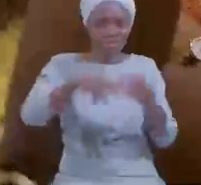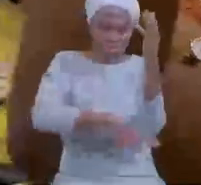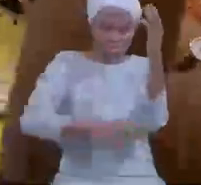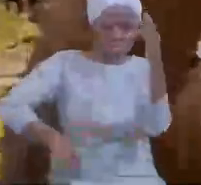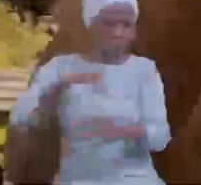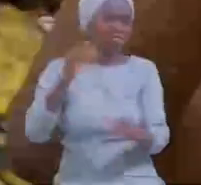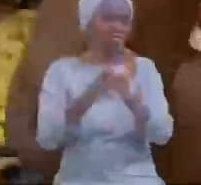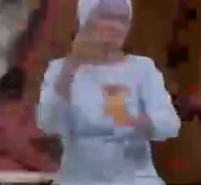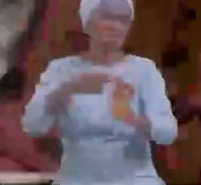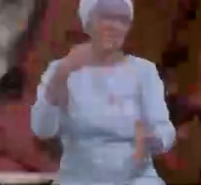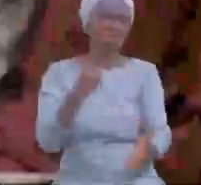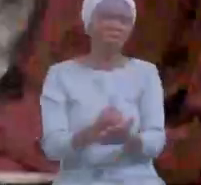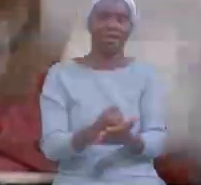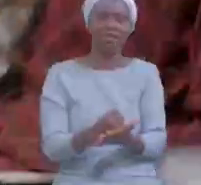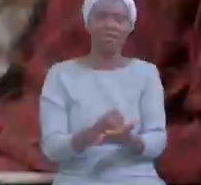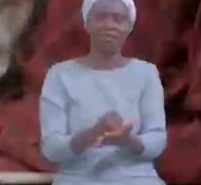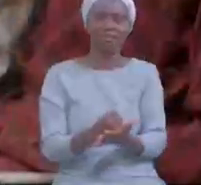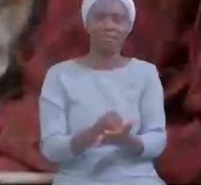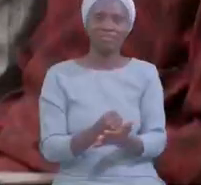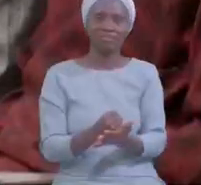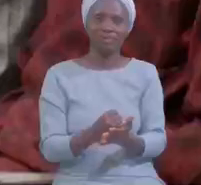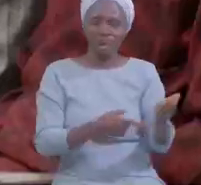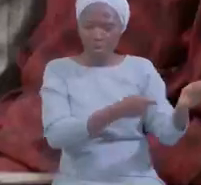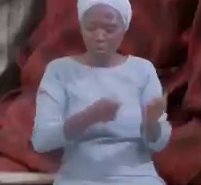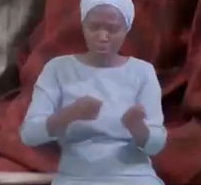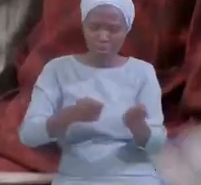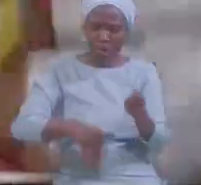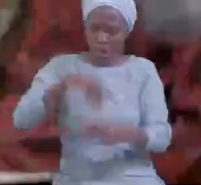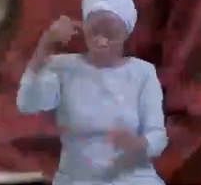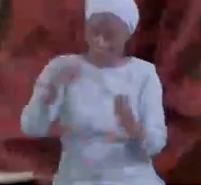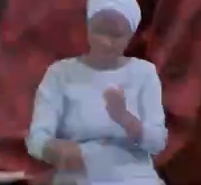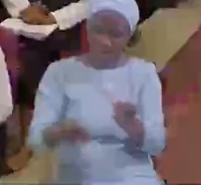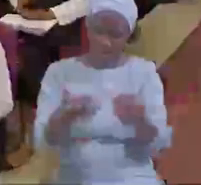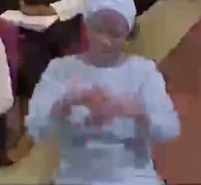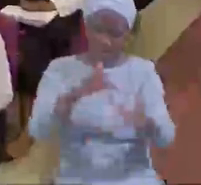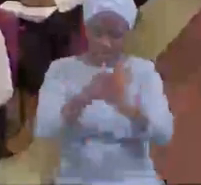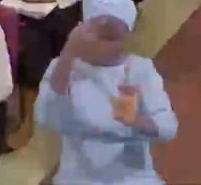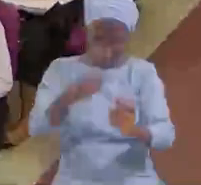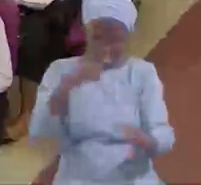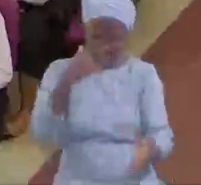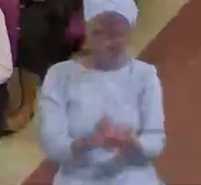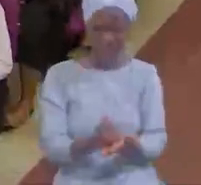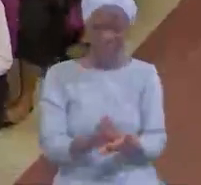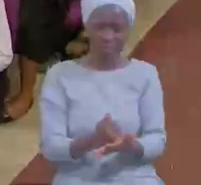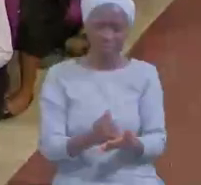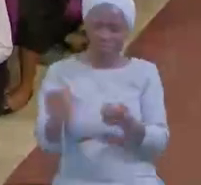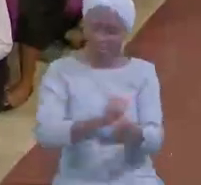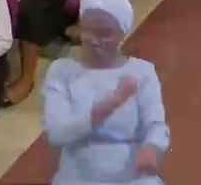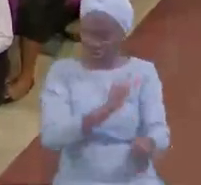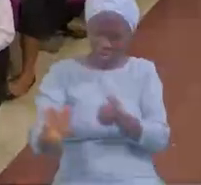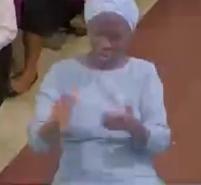ce soir. Que la personne soit abattue ce soir. Que la personne soit ruinée ce